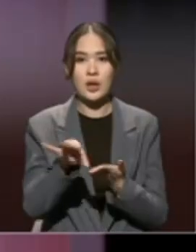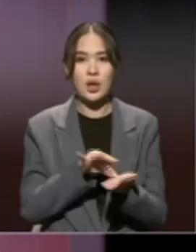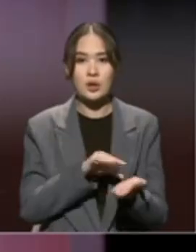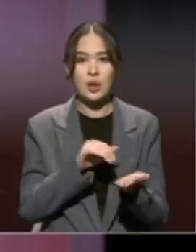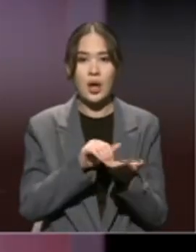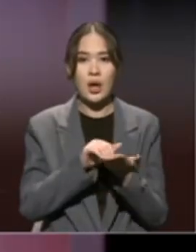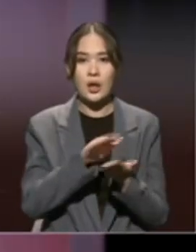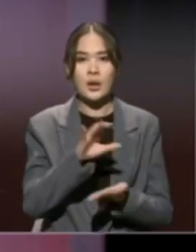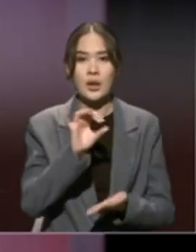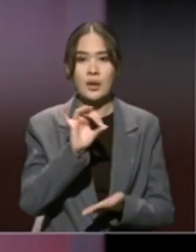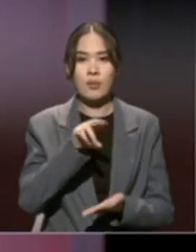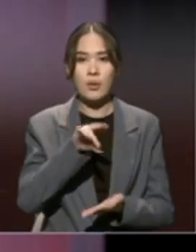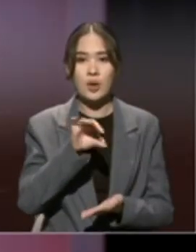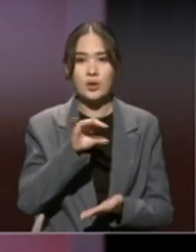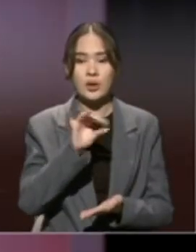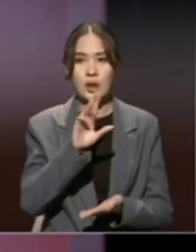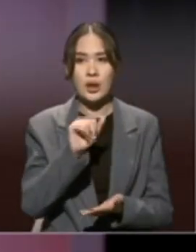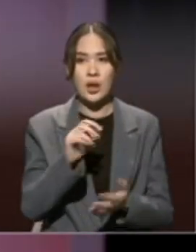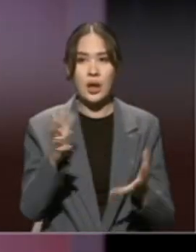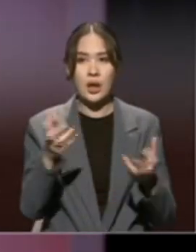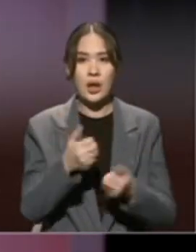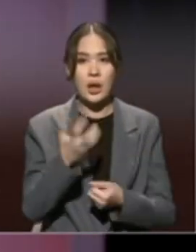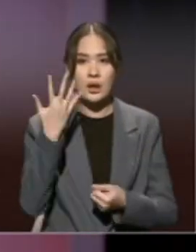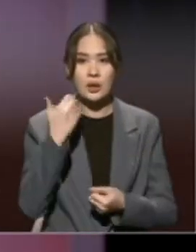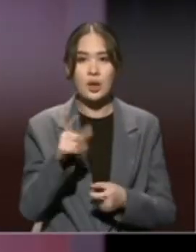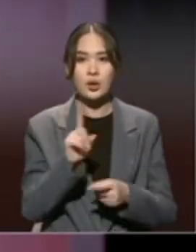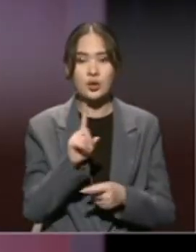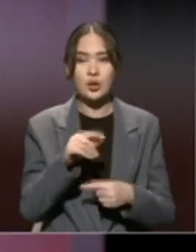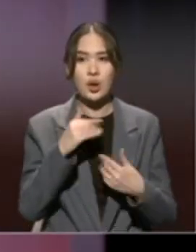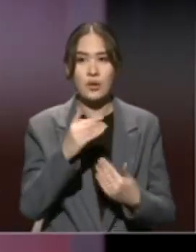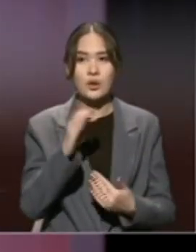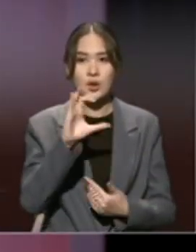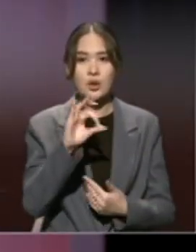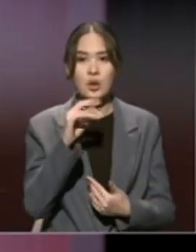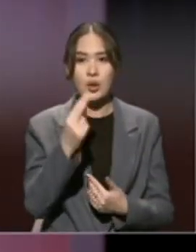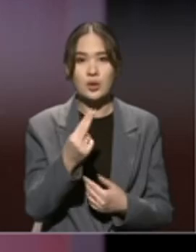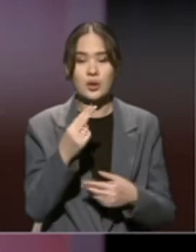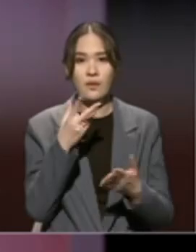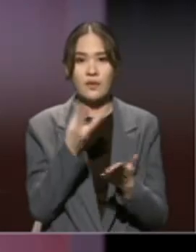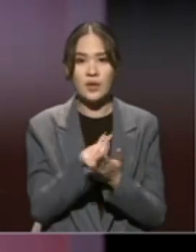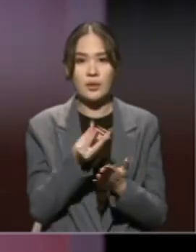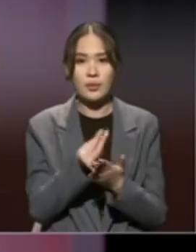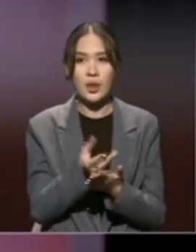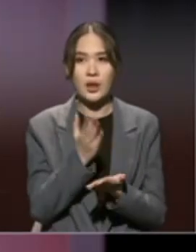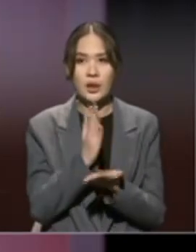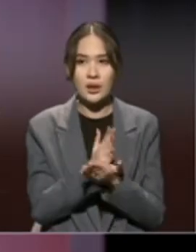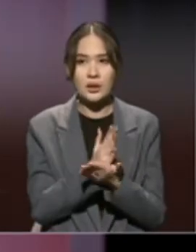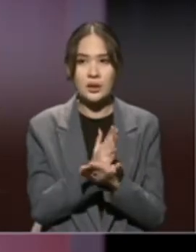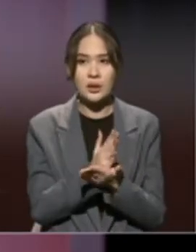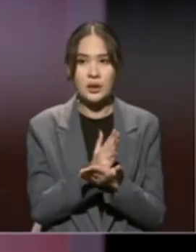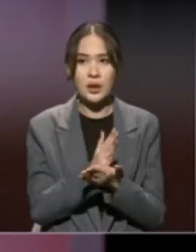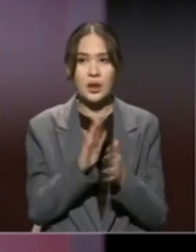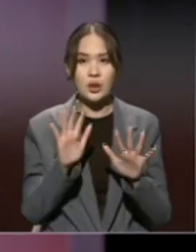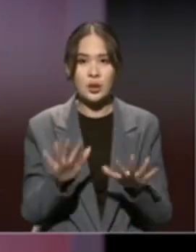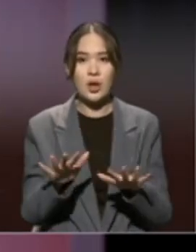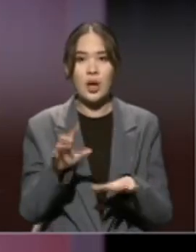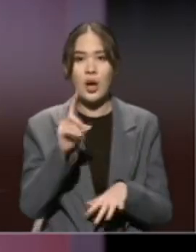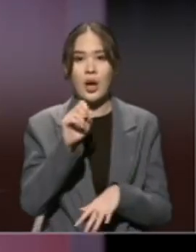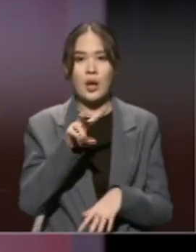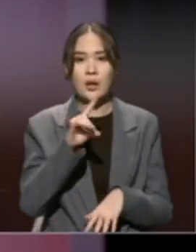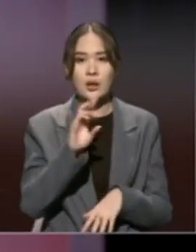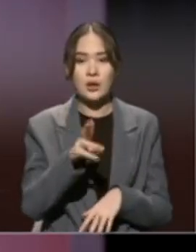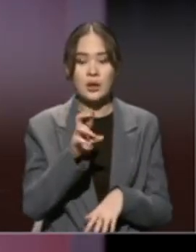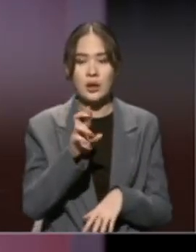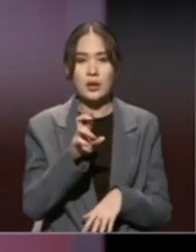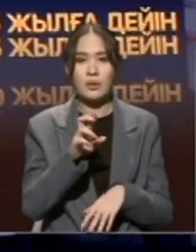да, мысалға ипотека рәсімдеген. Өйткені сізде социальный жаңағы выплатаңыз бар, тек қана халық банк бере алады. Сонда